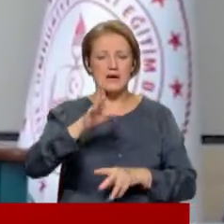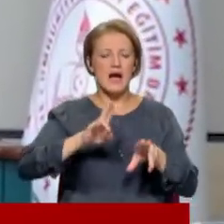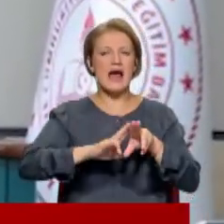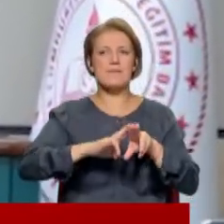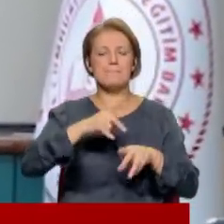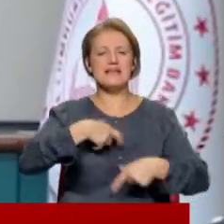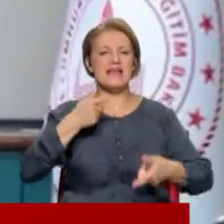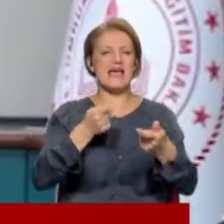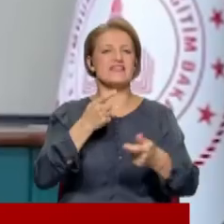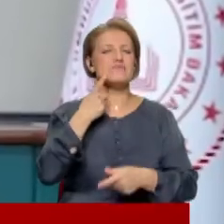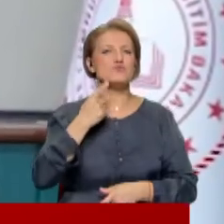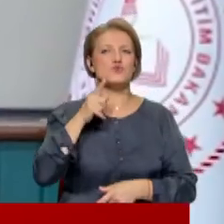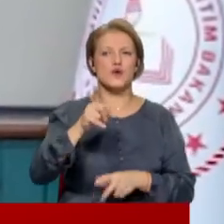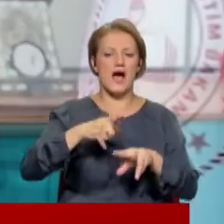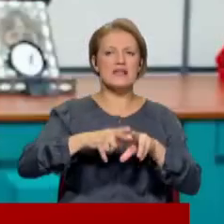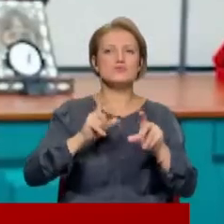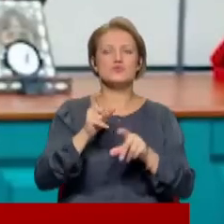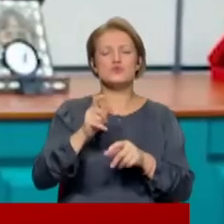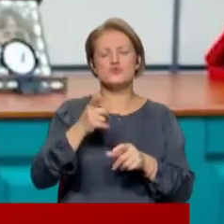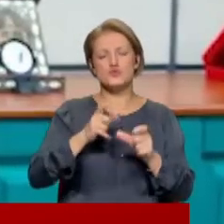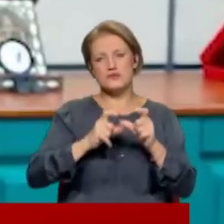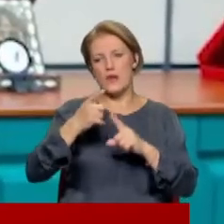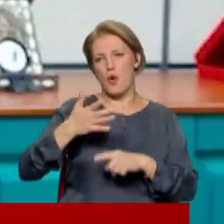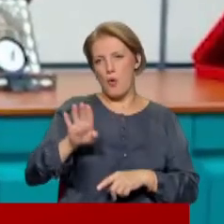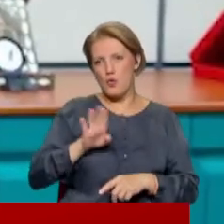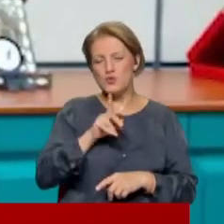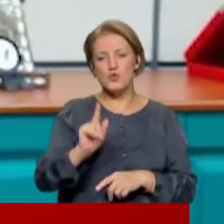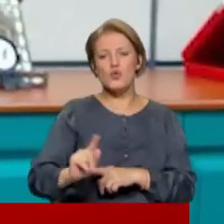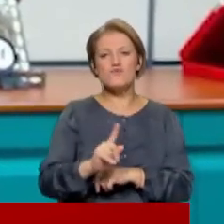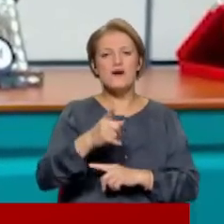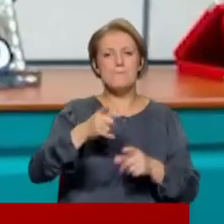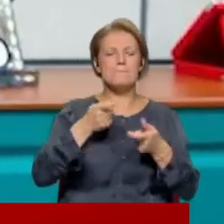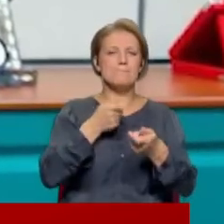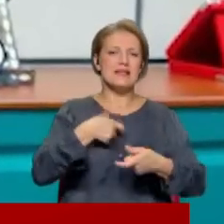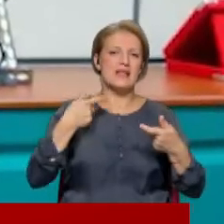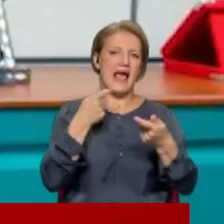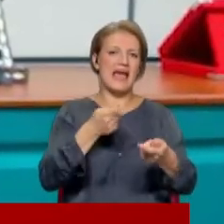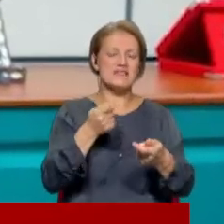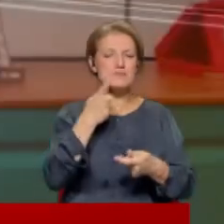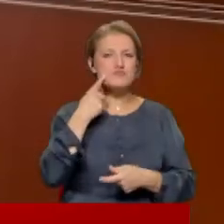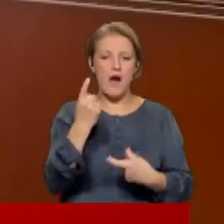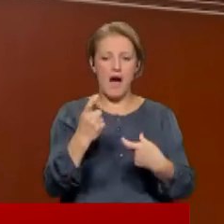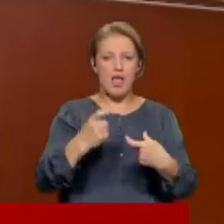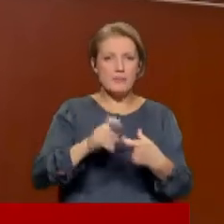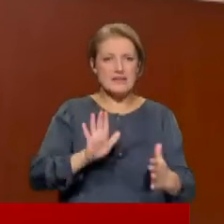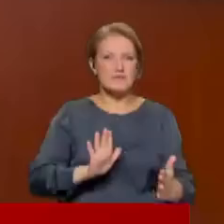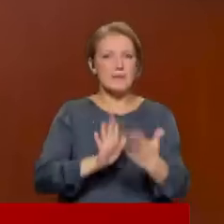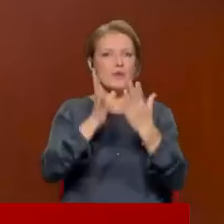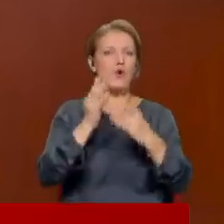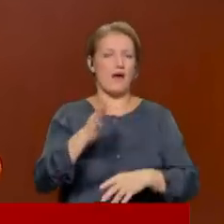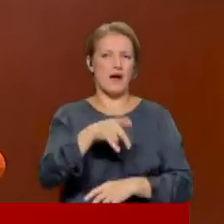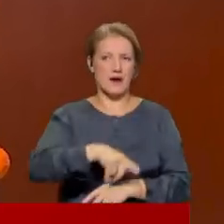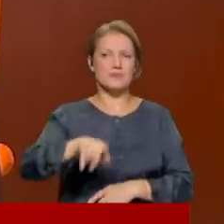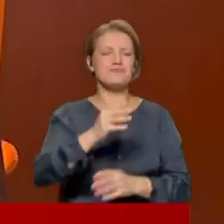Eğitim Müdürü Asım Sultanoğlu'nun Şanlıurfa İl Milli Eğitim Müdürlüğü'ne atanmasına tepki olarak Meclis Genel